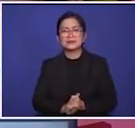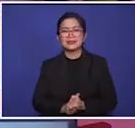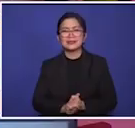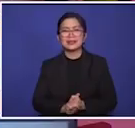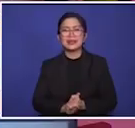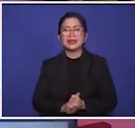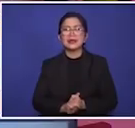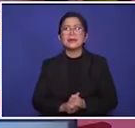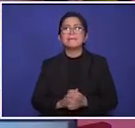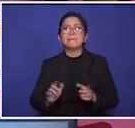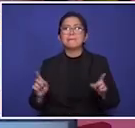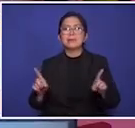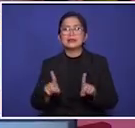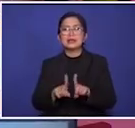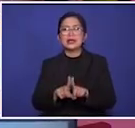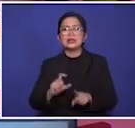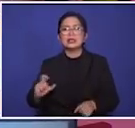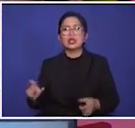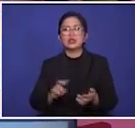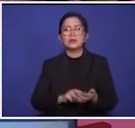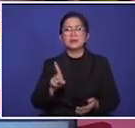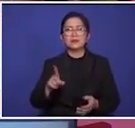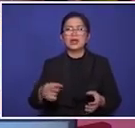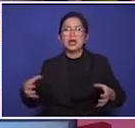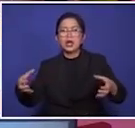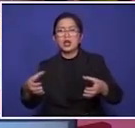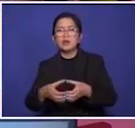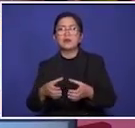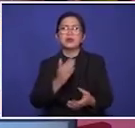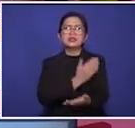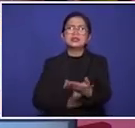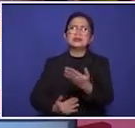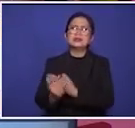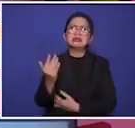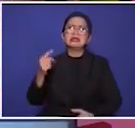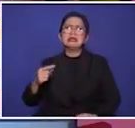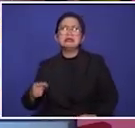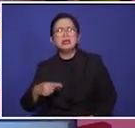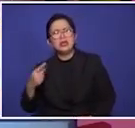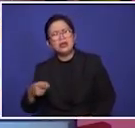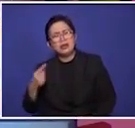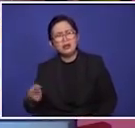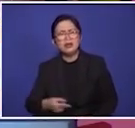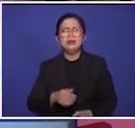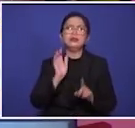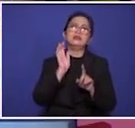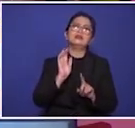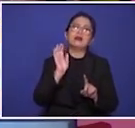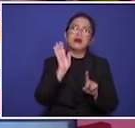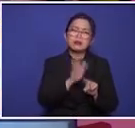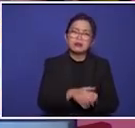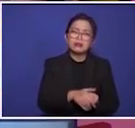paslon 01 kelompok penyandang disabilitas masih sering mengalami diskriminasi terkait dengan